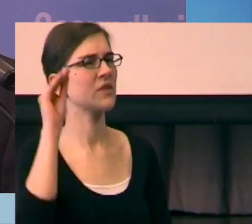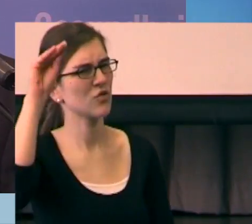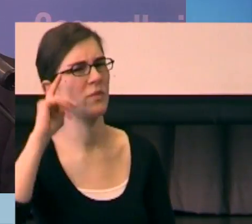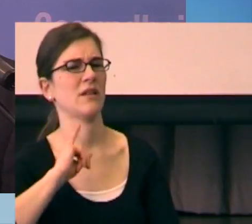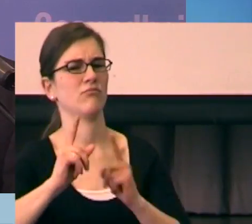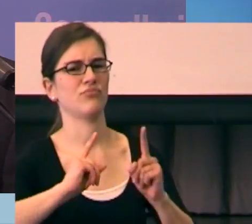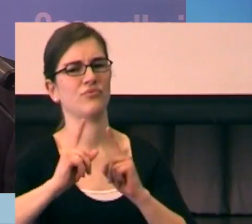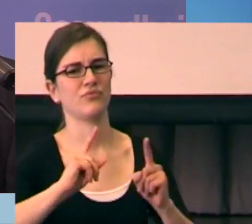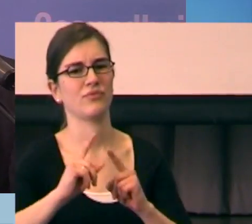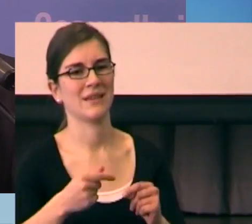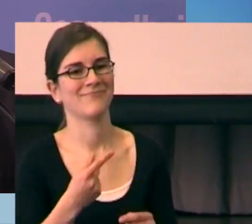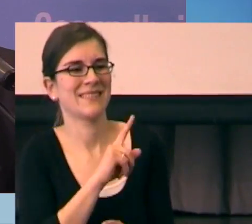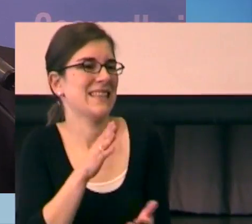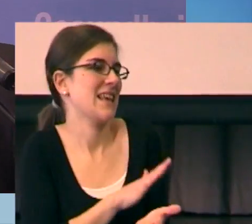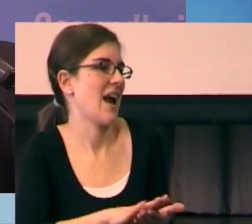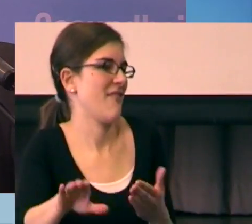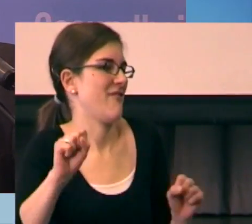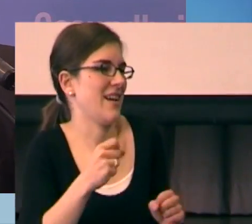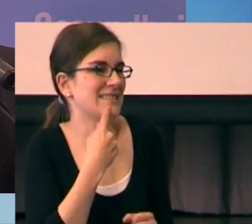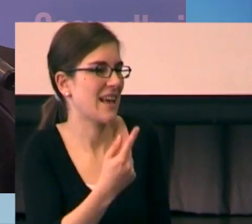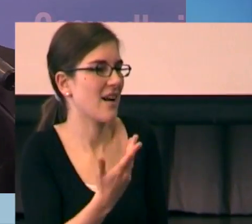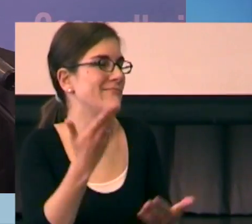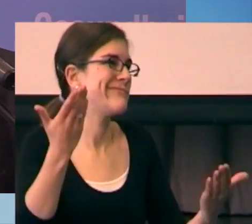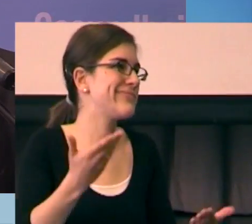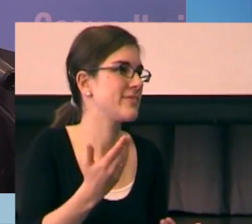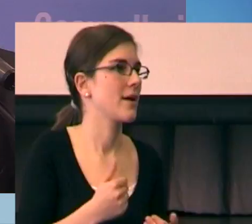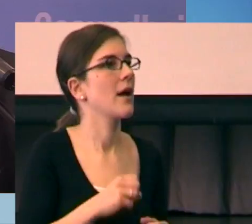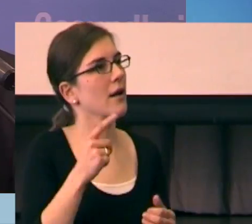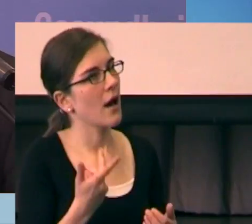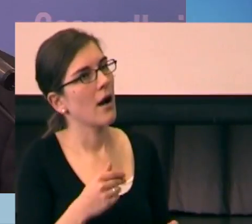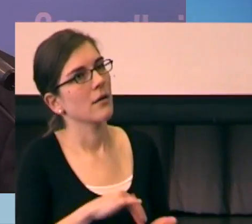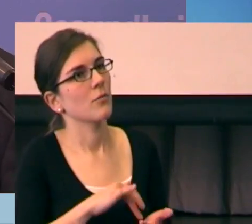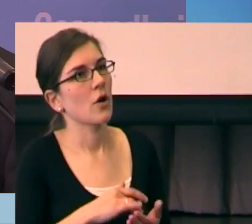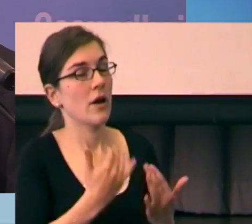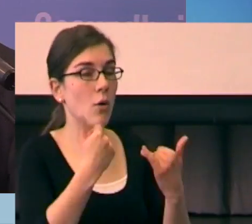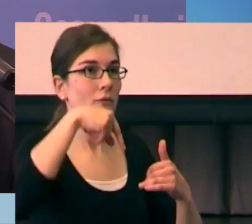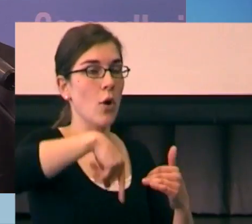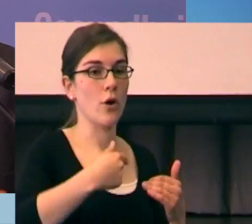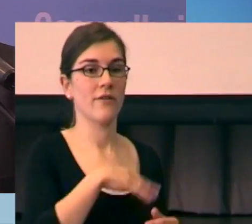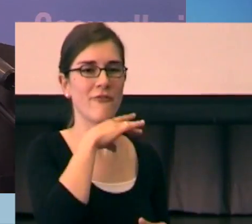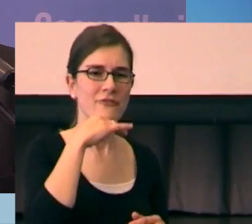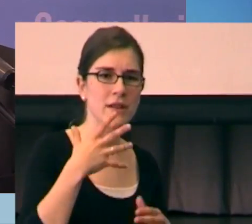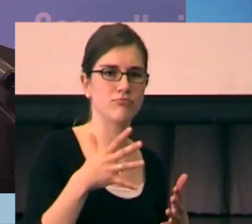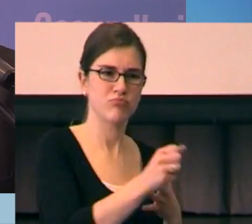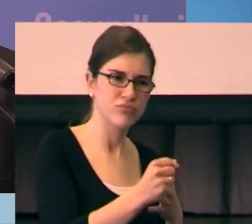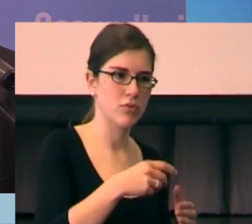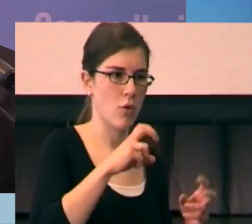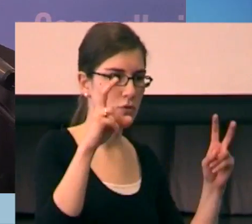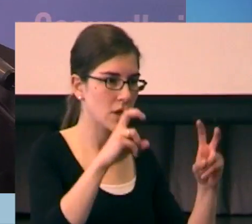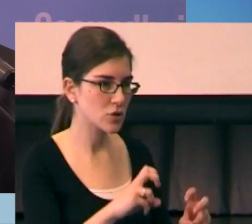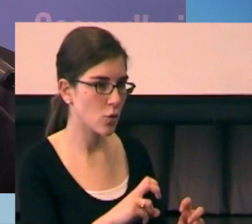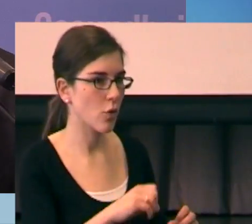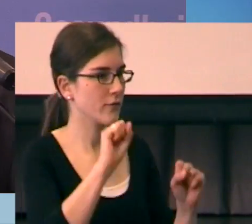besprechen, sind nicht ganz einfach zu sagen. Sie liegen sicherlich einerseits daran, dass wir häufiger untersuchen, dass wir häufiger, wie eine Veranstaltung wir jetzt machen,